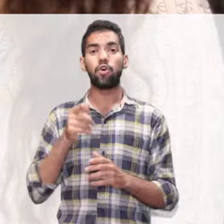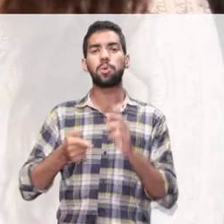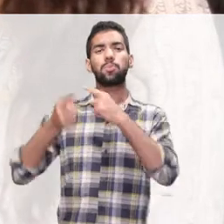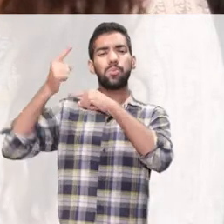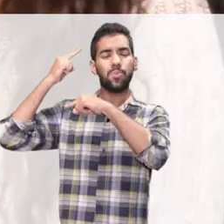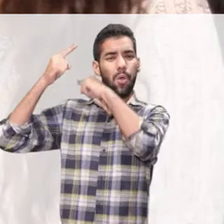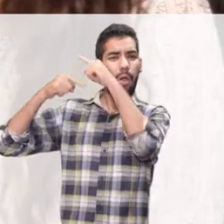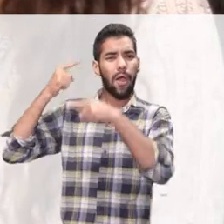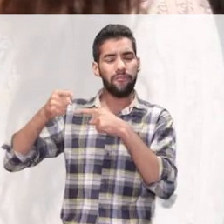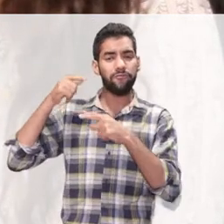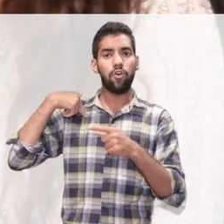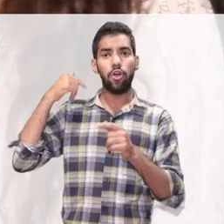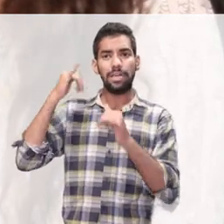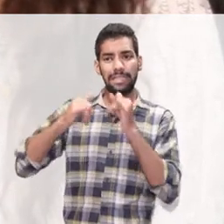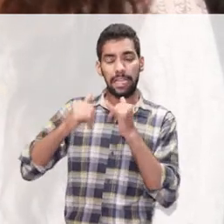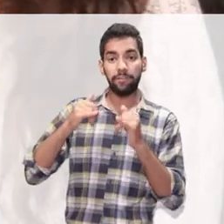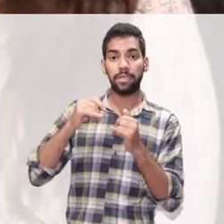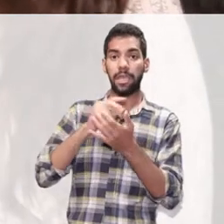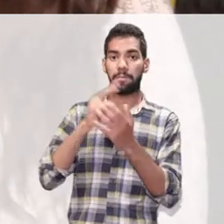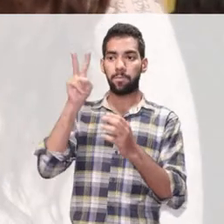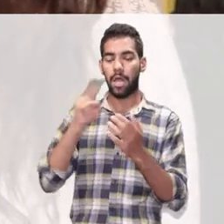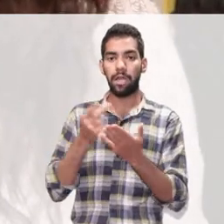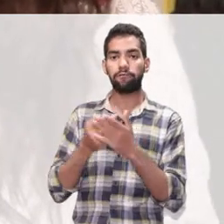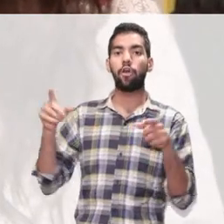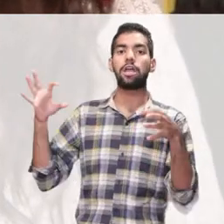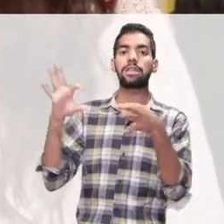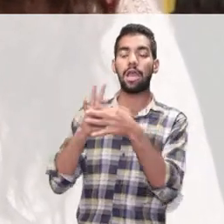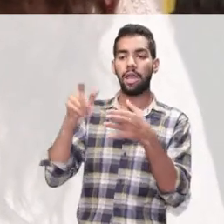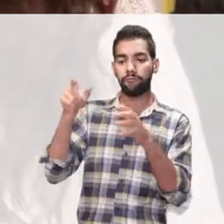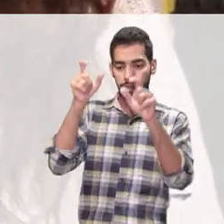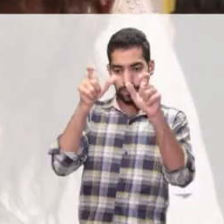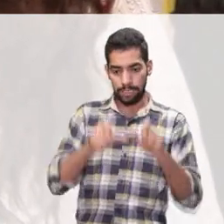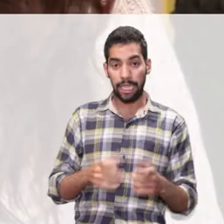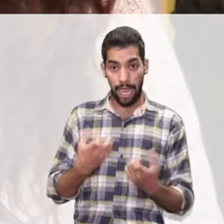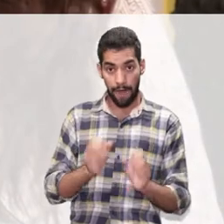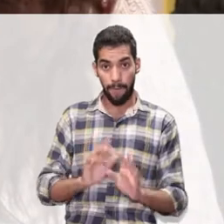रिसर्च वह कुछ डिफरेंट एंगल से हम वॉल्व रखिए